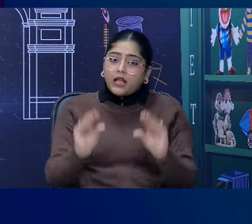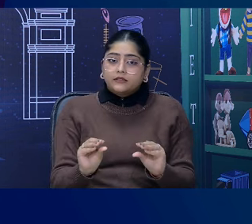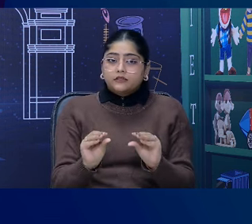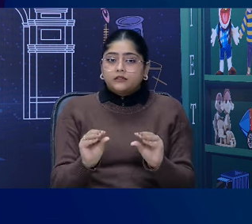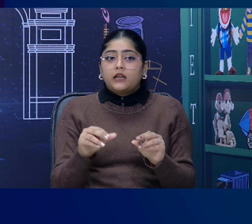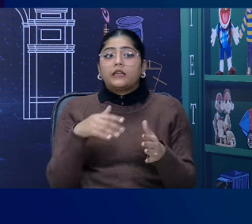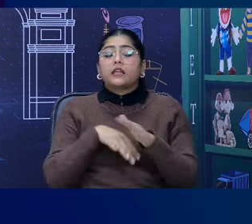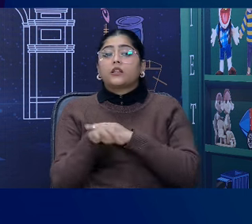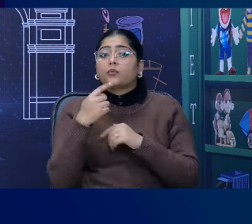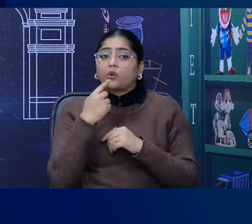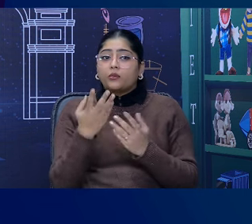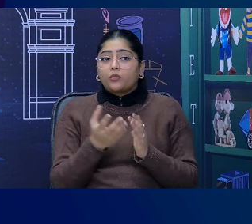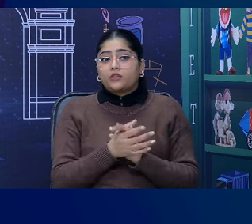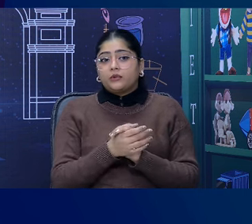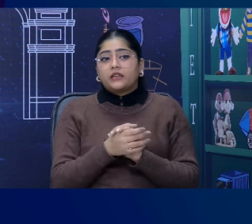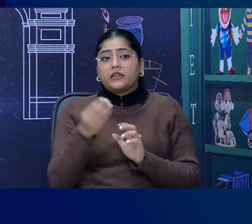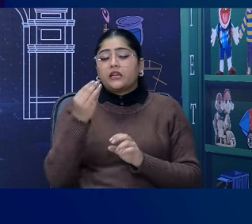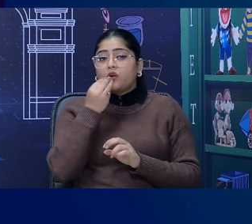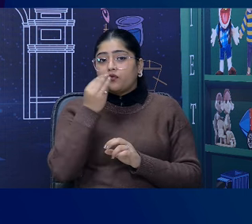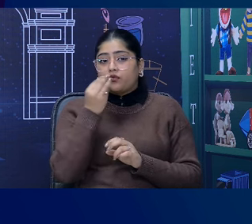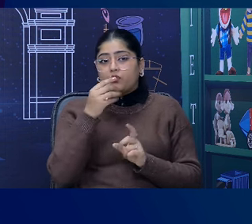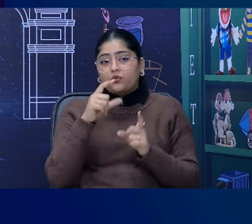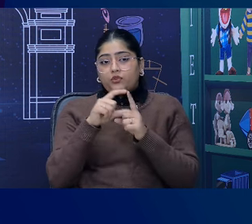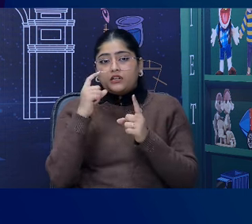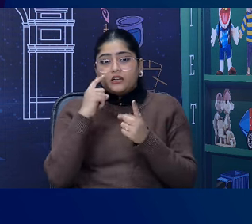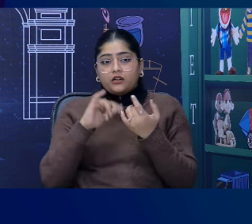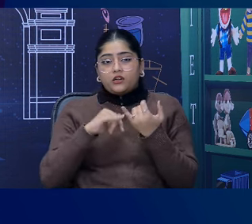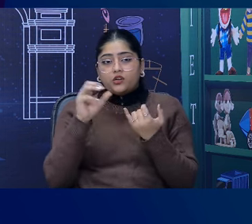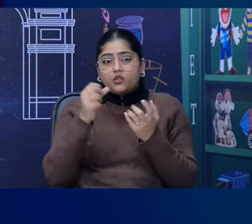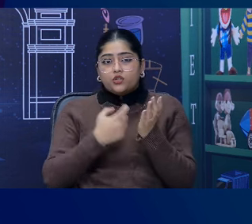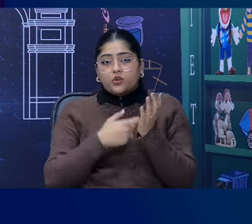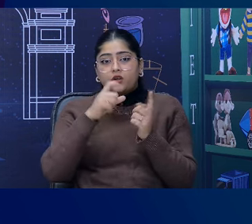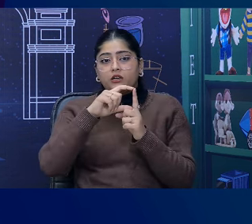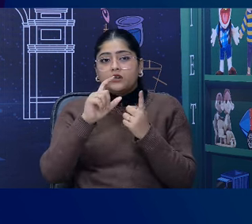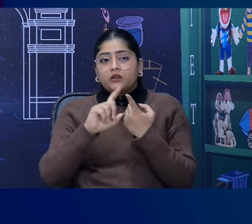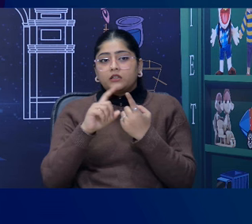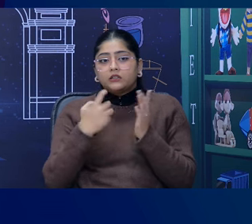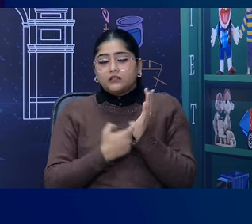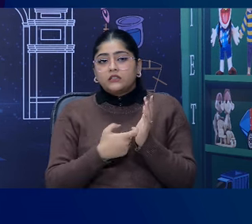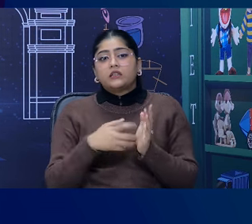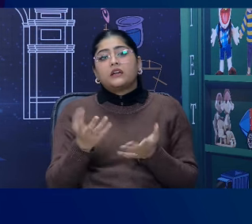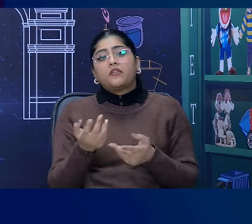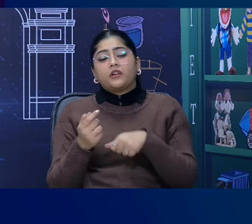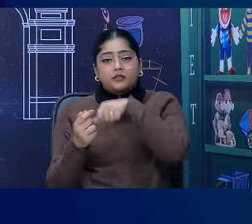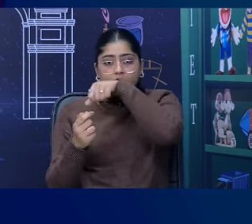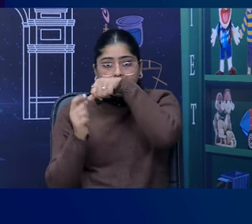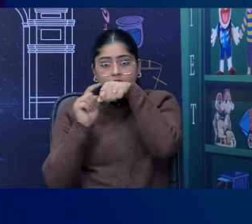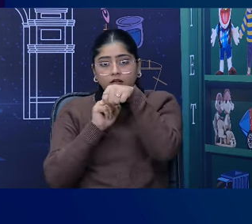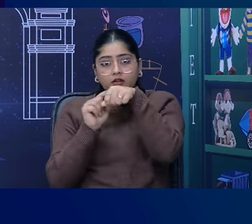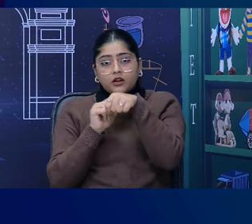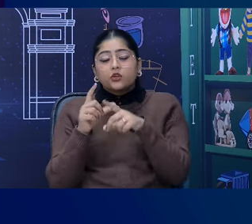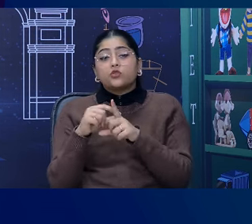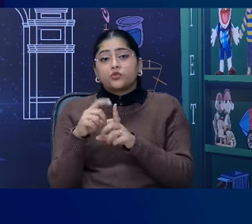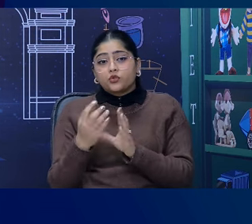या बुलिमिया यह एडल्ट्स के लिए आ गया आप वोह अल्कोहल या अलग दूसरे ड्रग्स ले रहे हैं स्मोकिंग शुरू कर देते